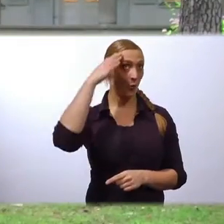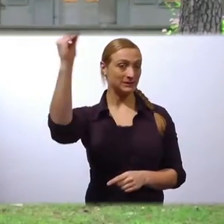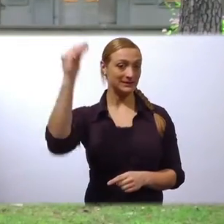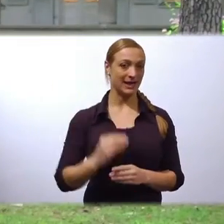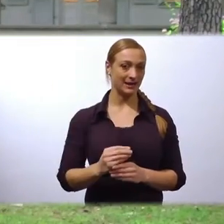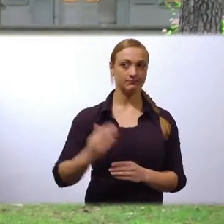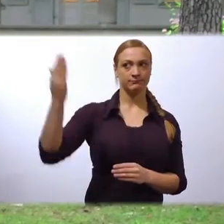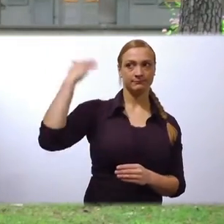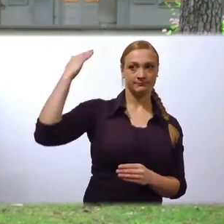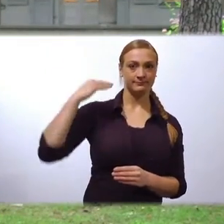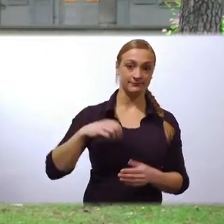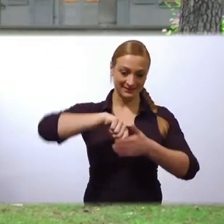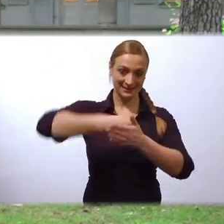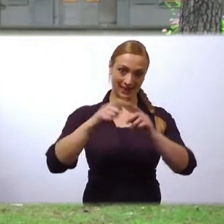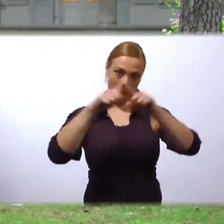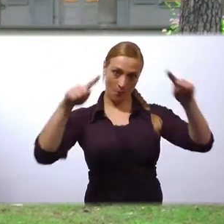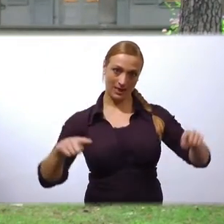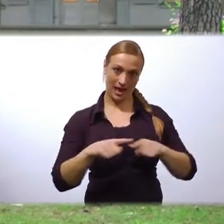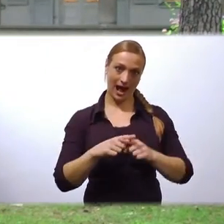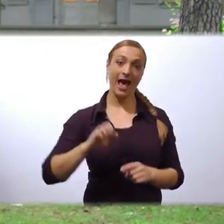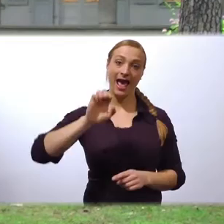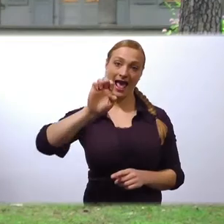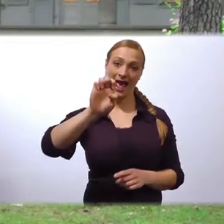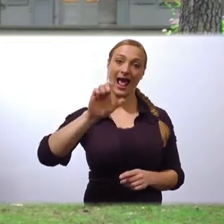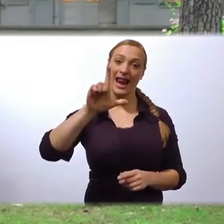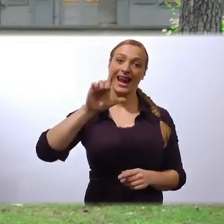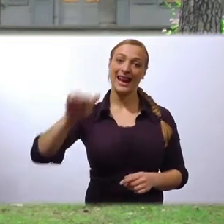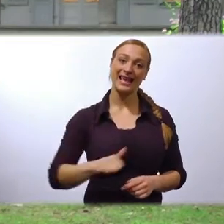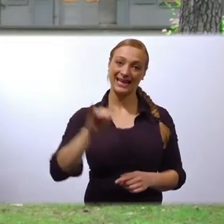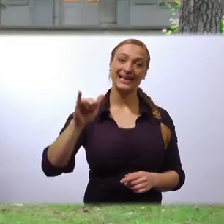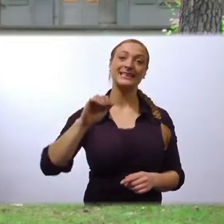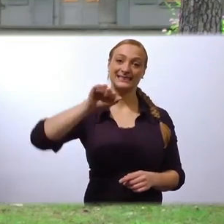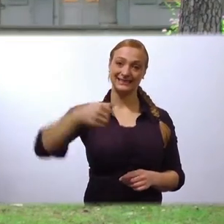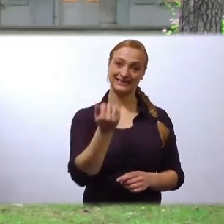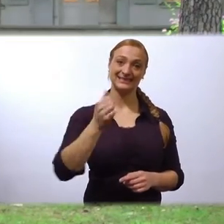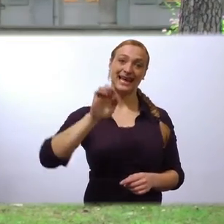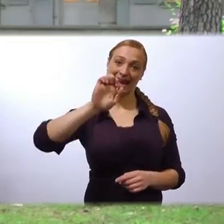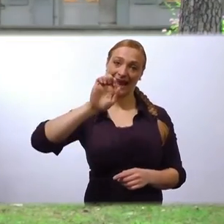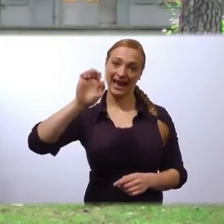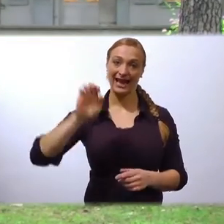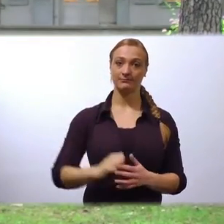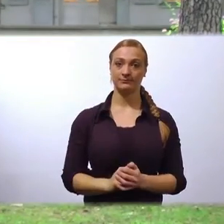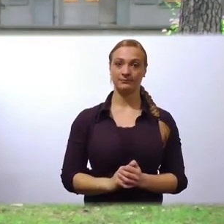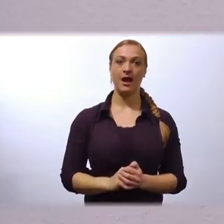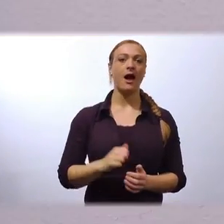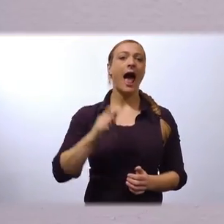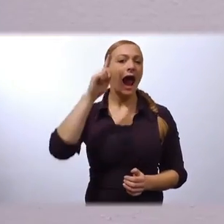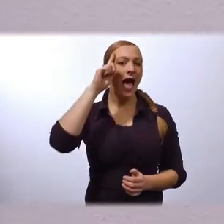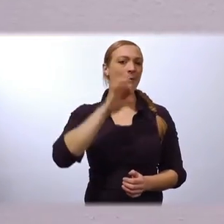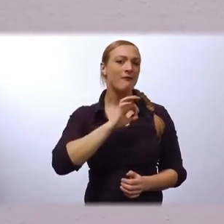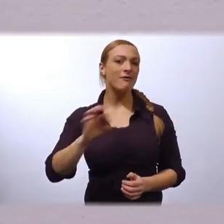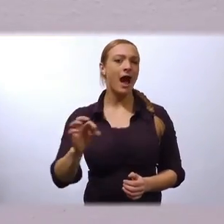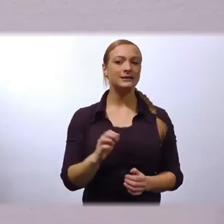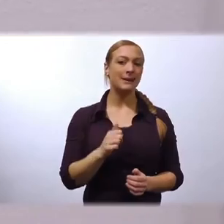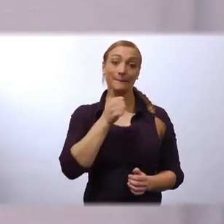Il faut bien voir qu'après la signature du traité de l'Élysée, les relations franco-allemandes, les relations politiques franco-allemandes, les relations entre les deux